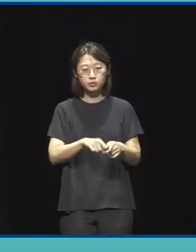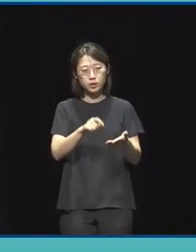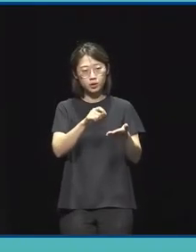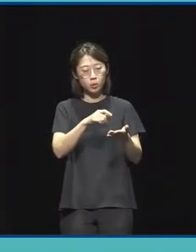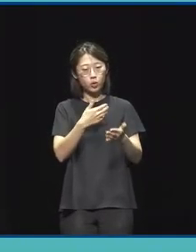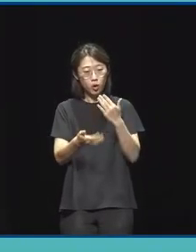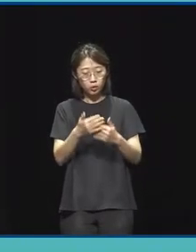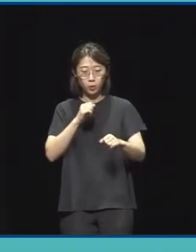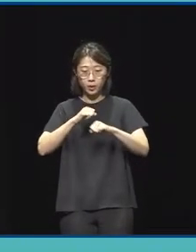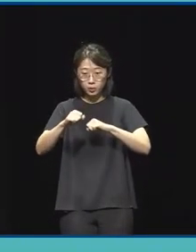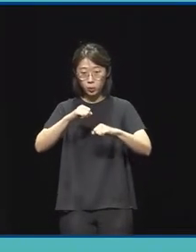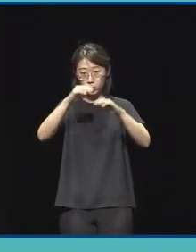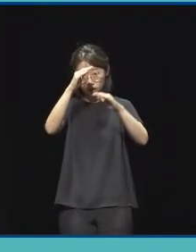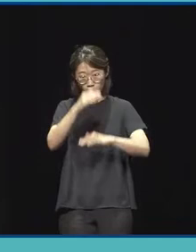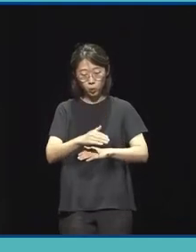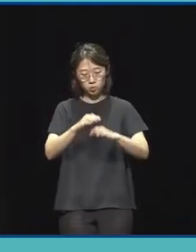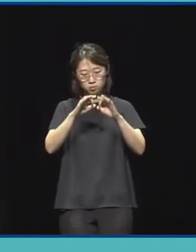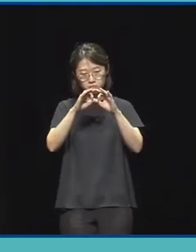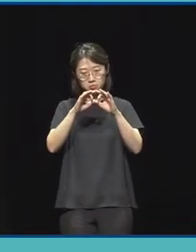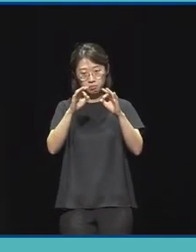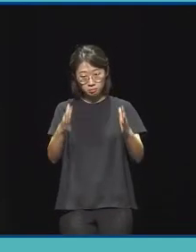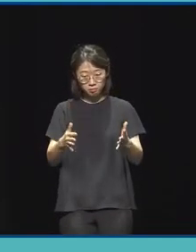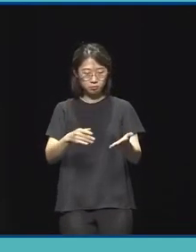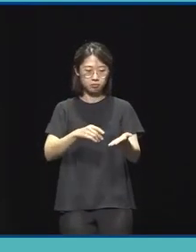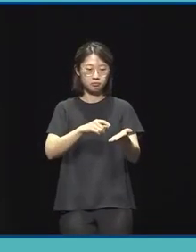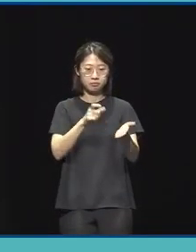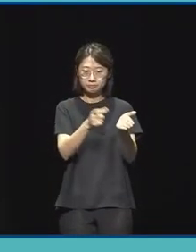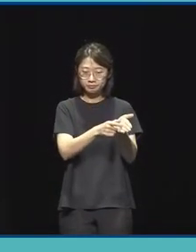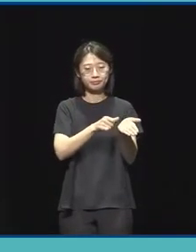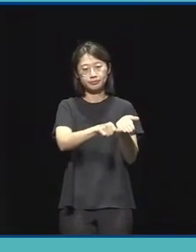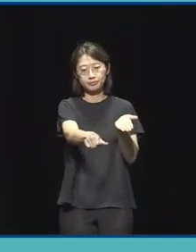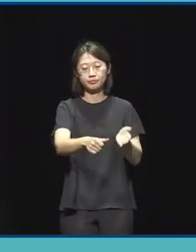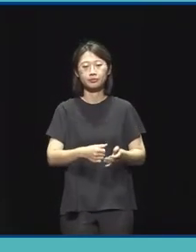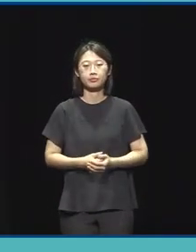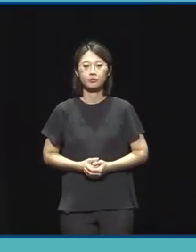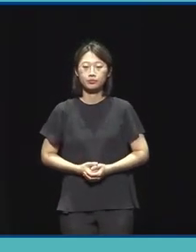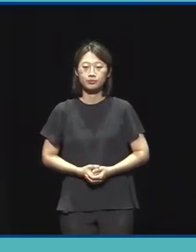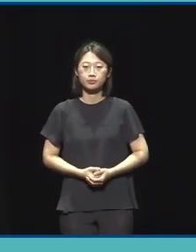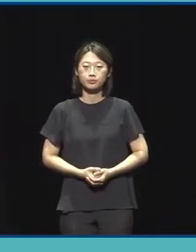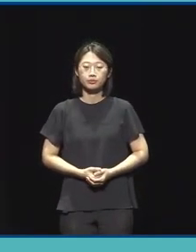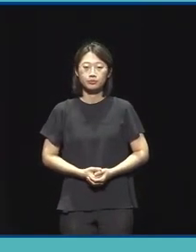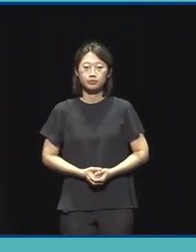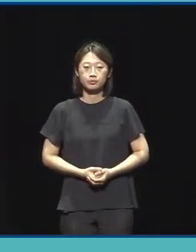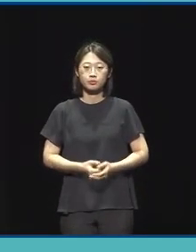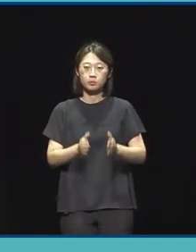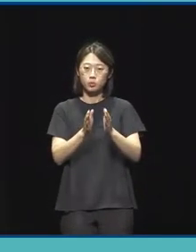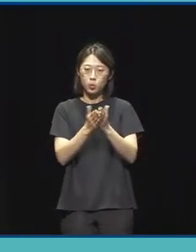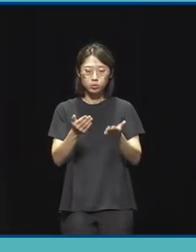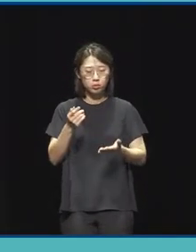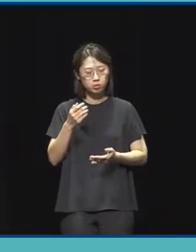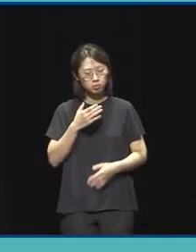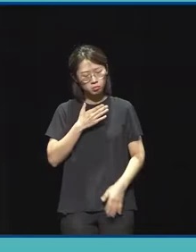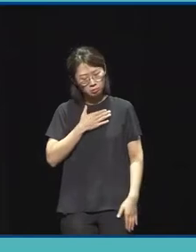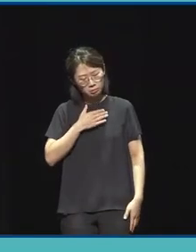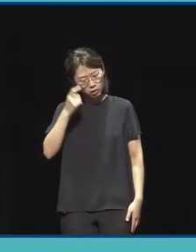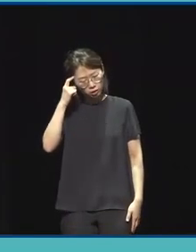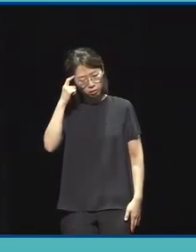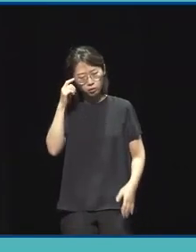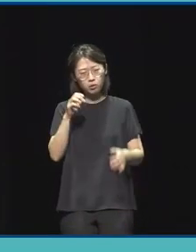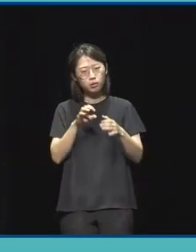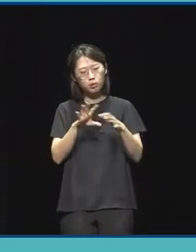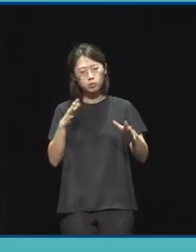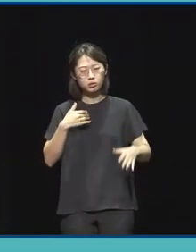기소라는 경력 또는 활동 제한 기간을 폐지하였습니다 아무쪼록 본인의 의지와 상관없이